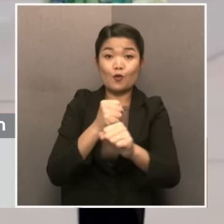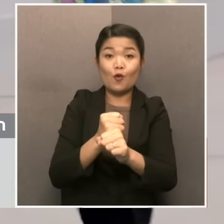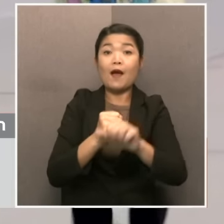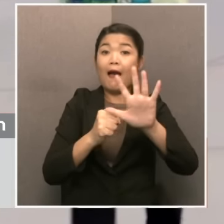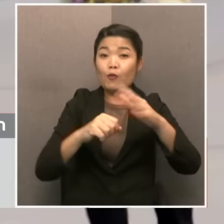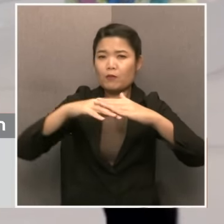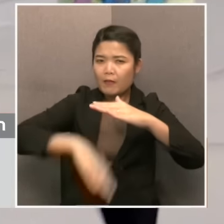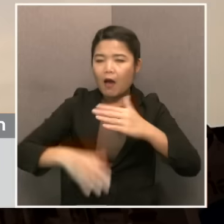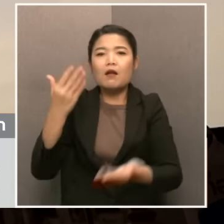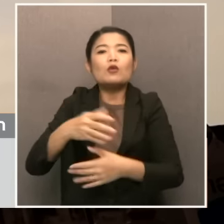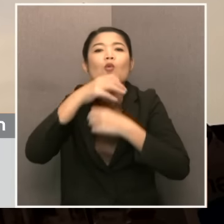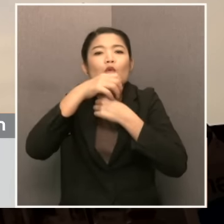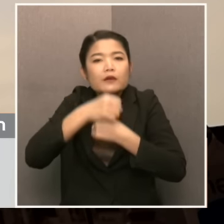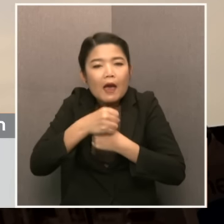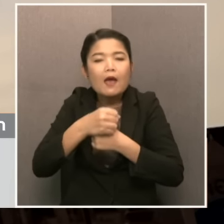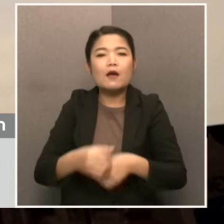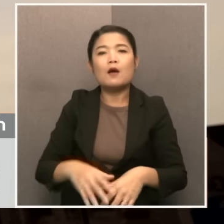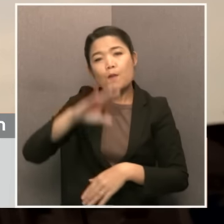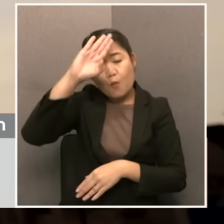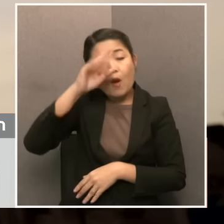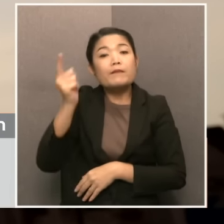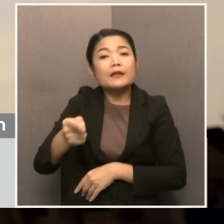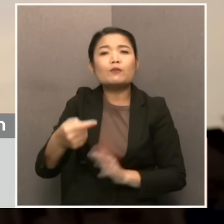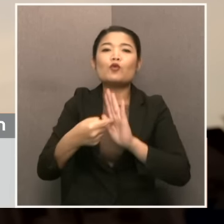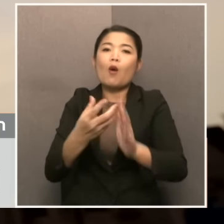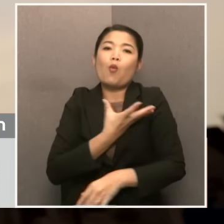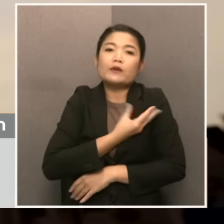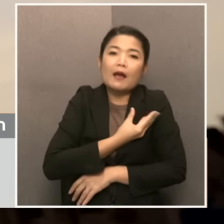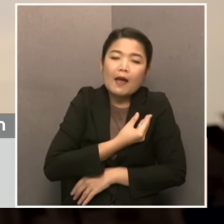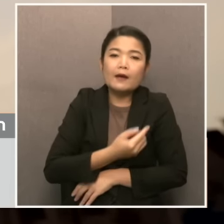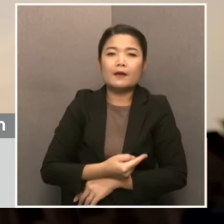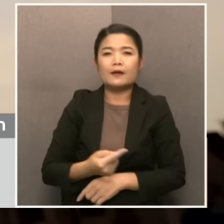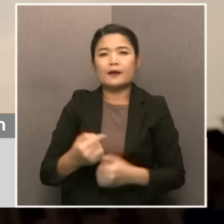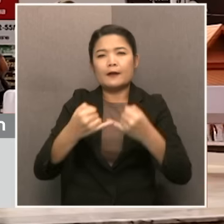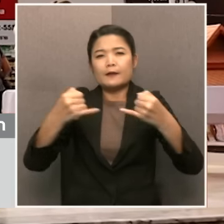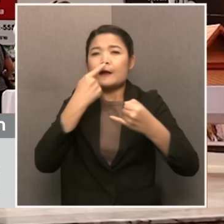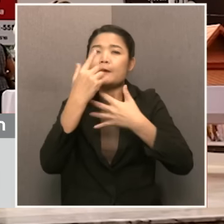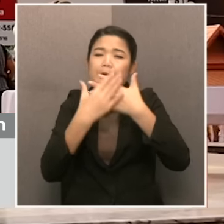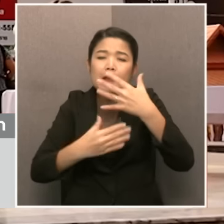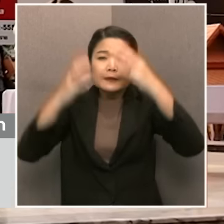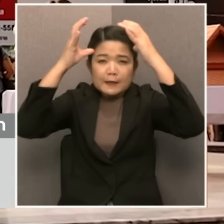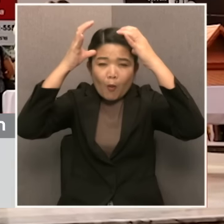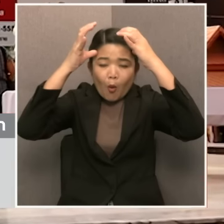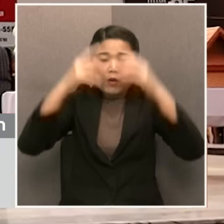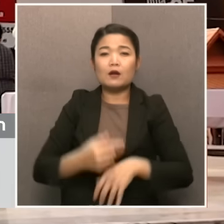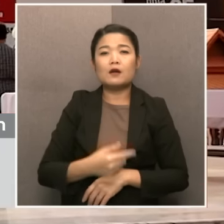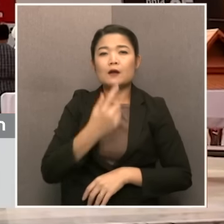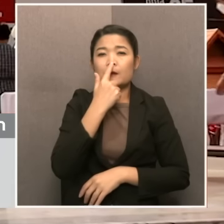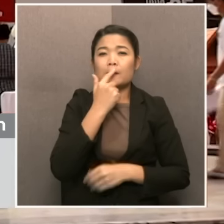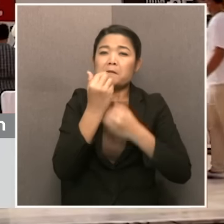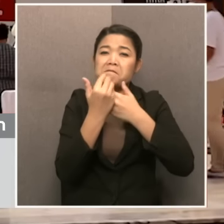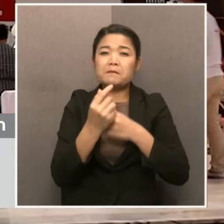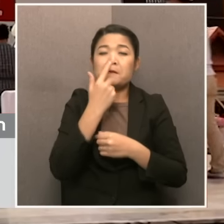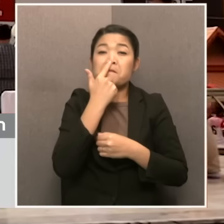และผู้สูงอายุผู้ที่มีโรคประจำตัวอย่างเช่นโรคหัวใจโรคหลอดเลือดสมองความดันโลหิตสูงผู้ที่มีภาวะ